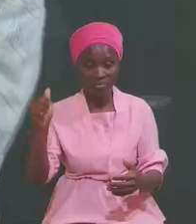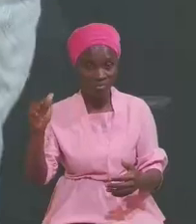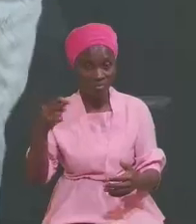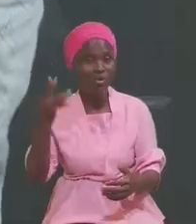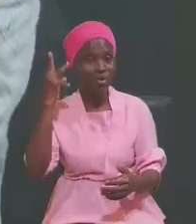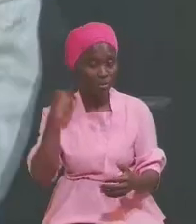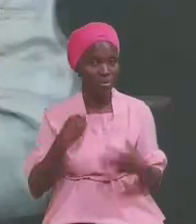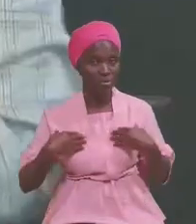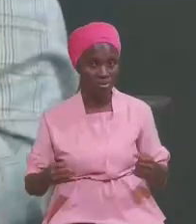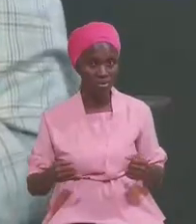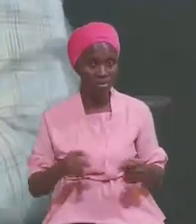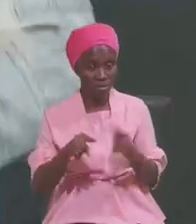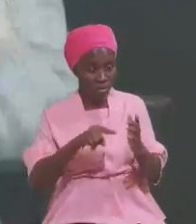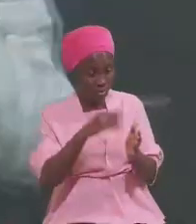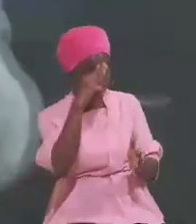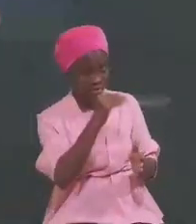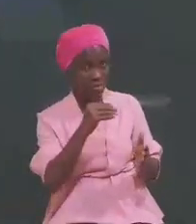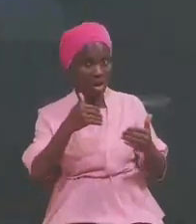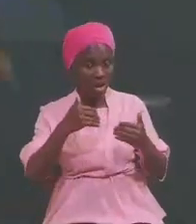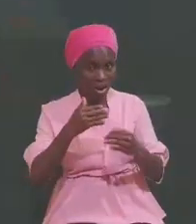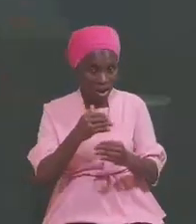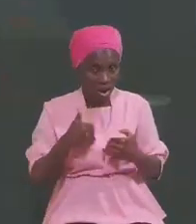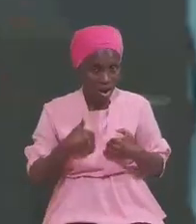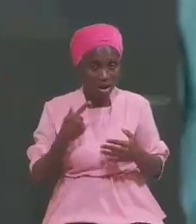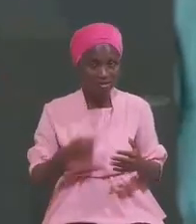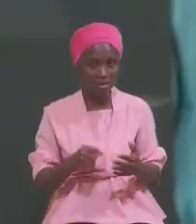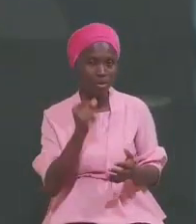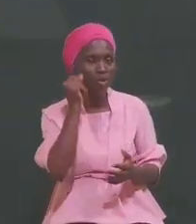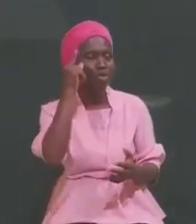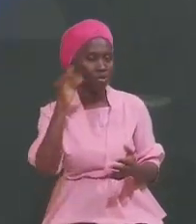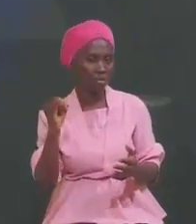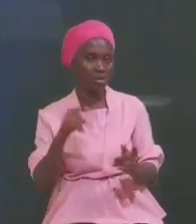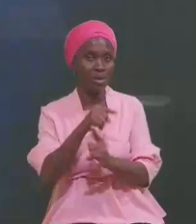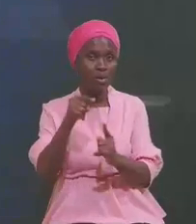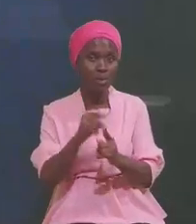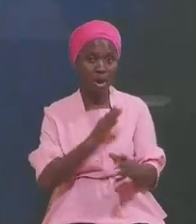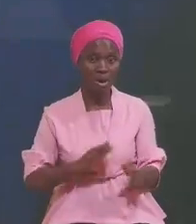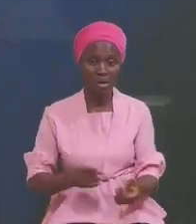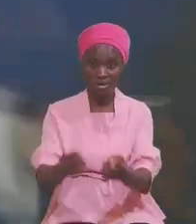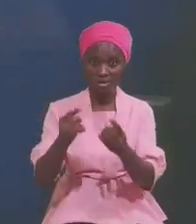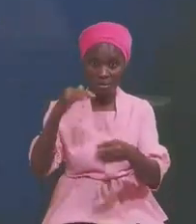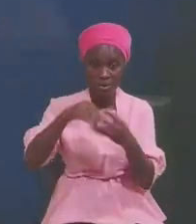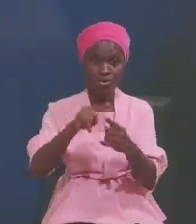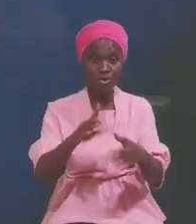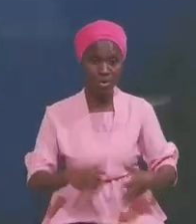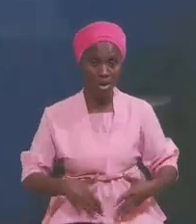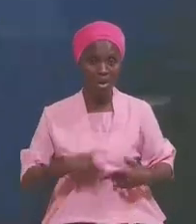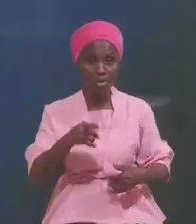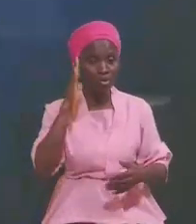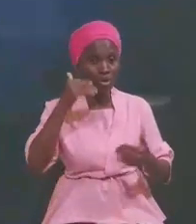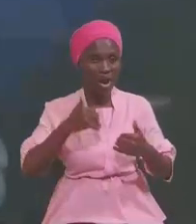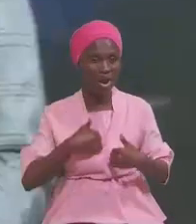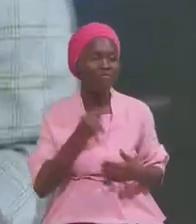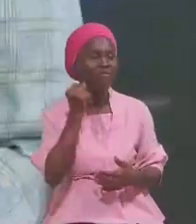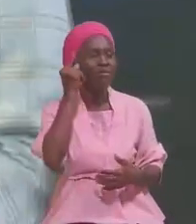vision, maintenant, il a aussi la perspicacité. Lorsque Christ rentre dans votre vie, vous avez la vision et la